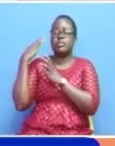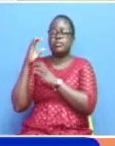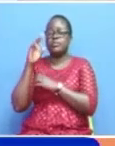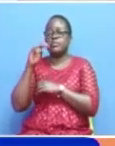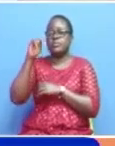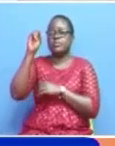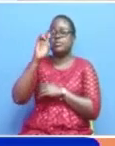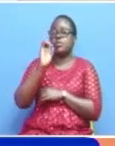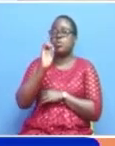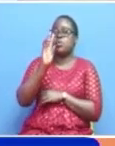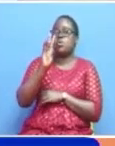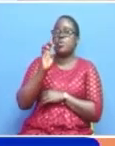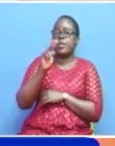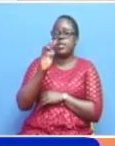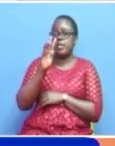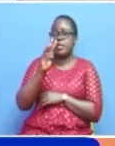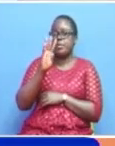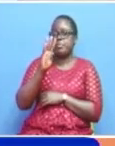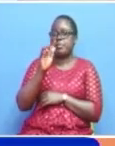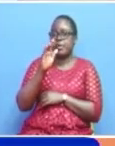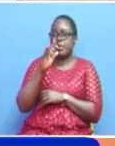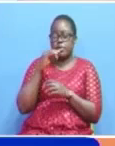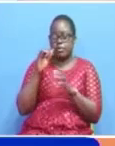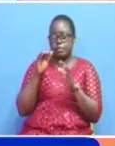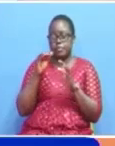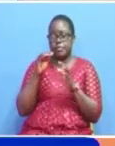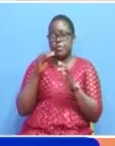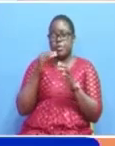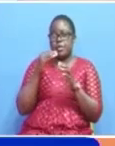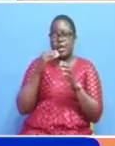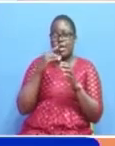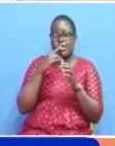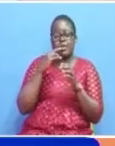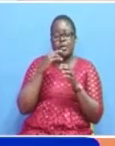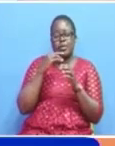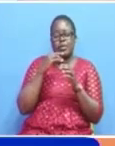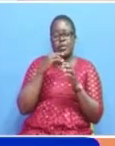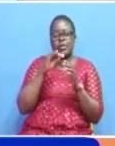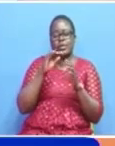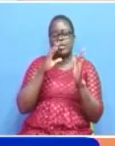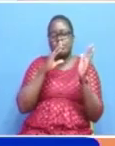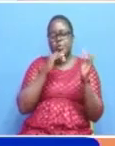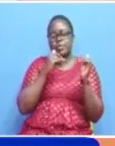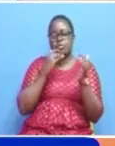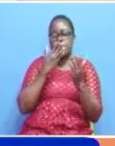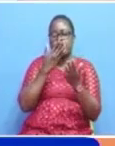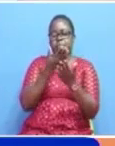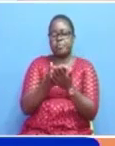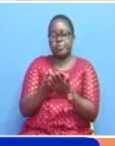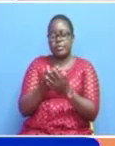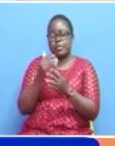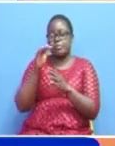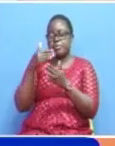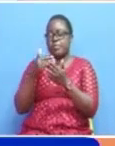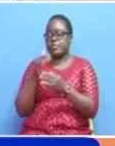Owen Baya ulangi na munini wa Mutongo ulangi mbungeni ayekwati wa kubisa mutalatala umbungeni nene kubiki hapa